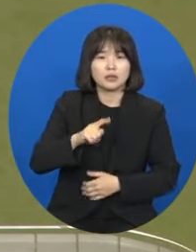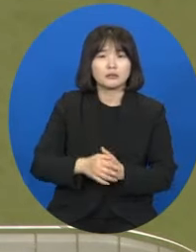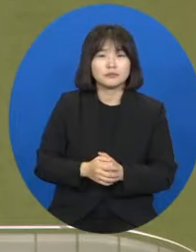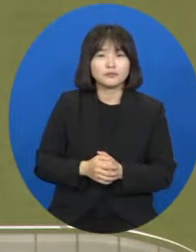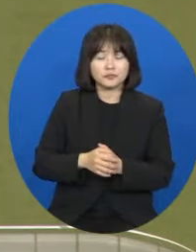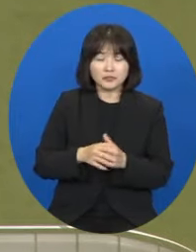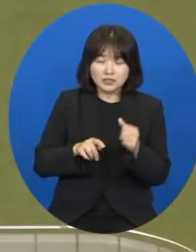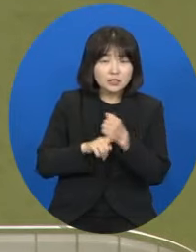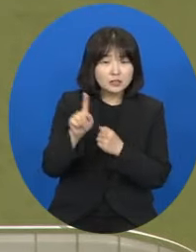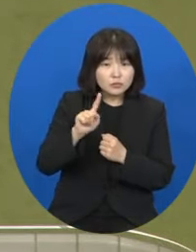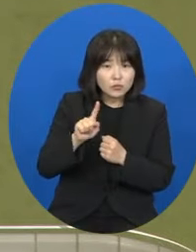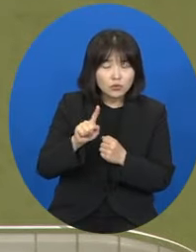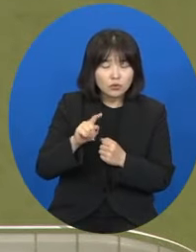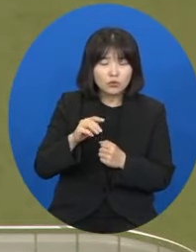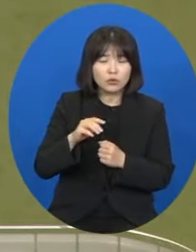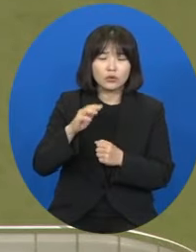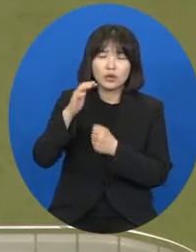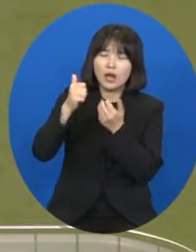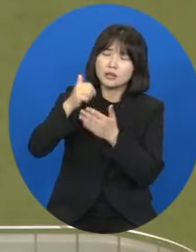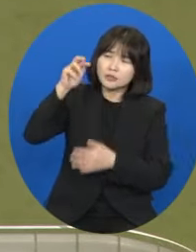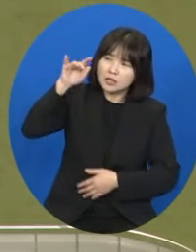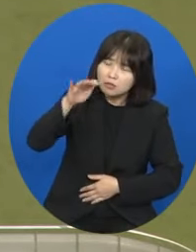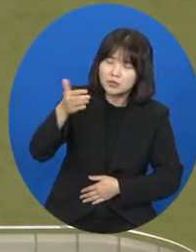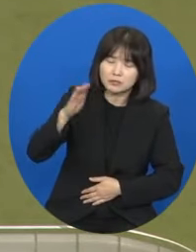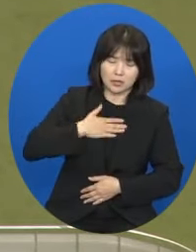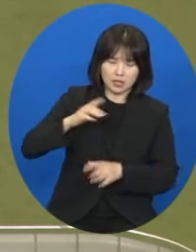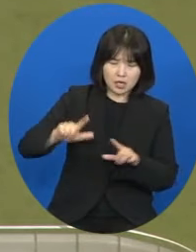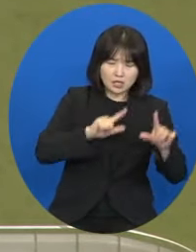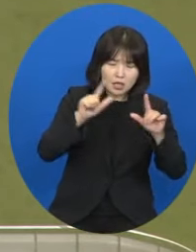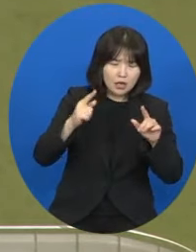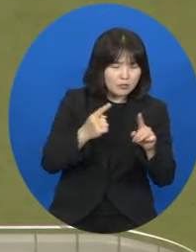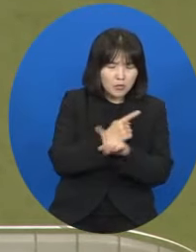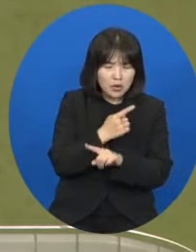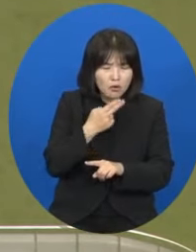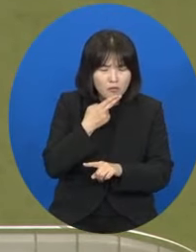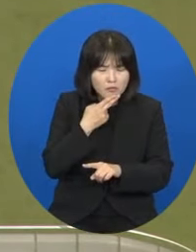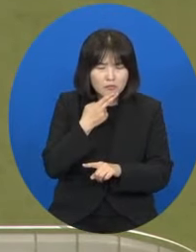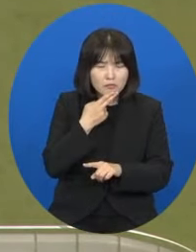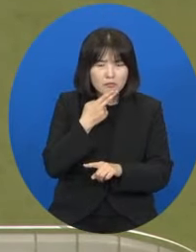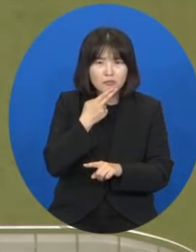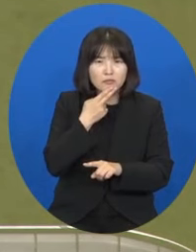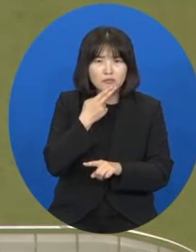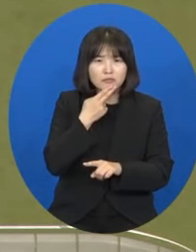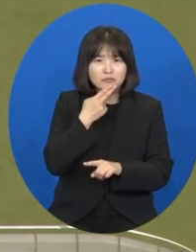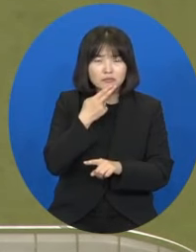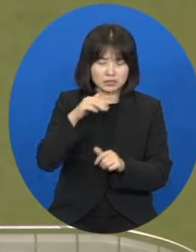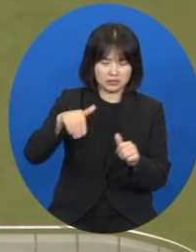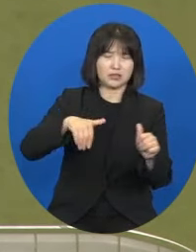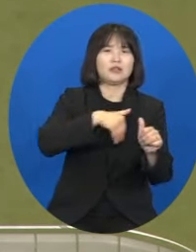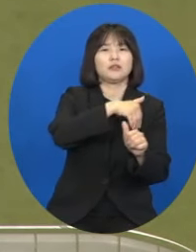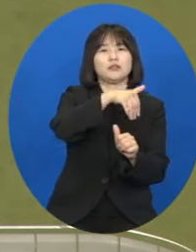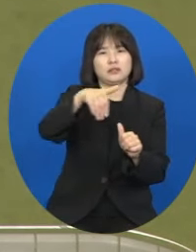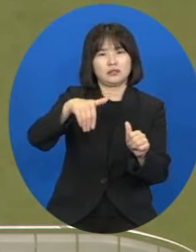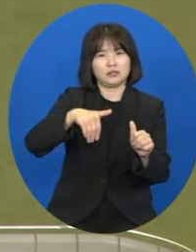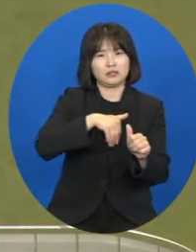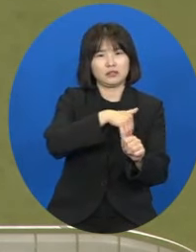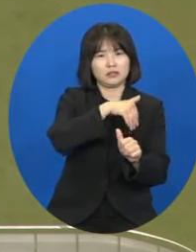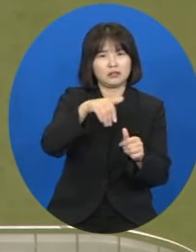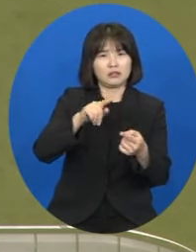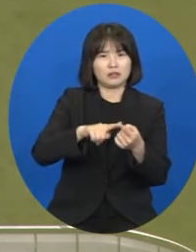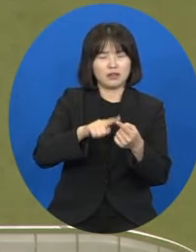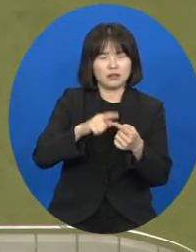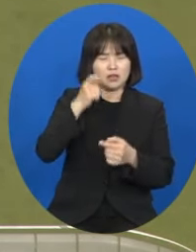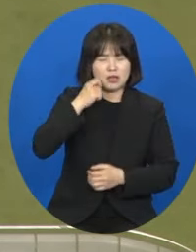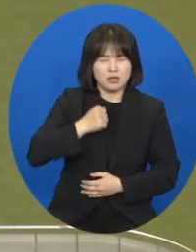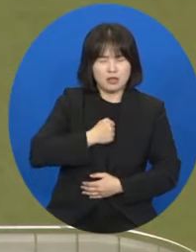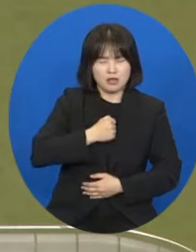아직 우리의 삶의 변화가 없어서 너무나 메마른 삶 가운데 있는 그 슬픈 현실에 대한 애환이